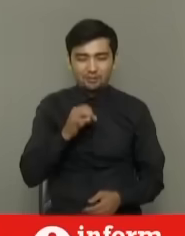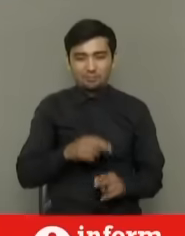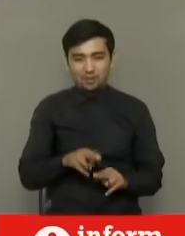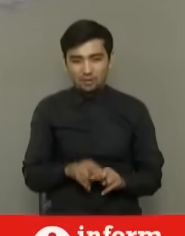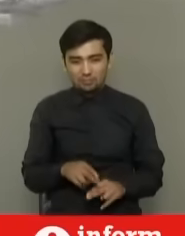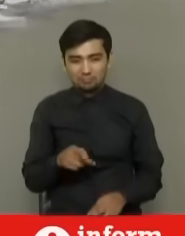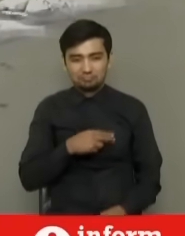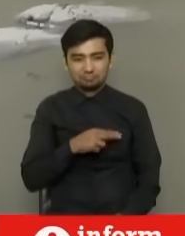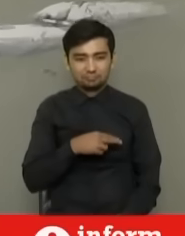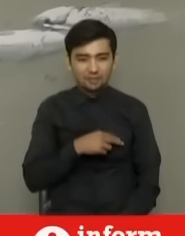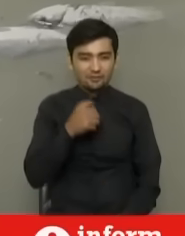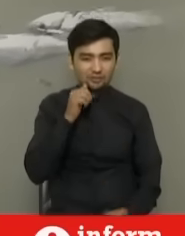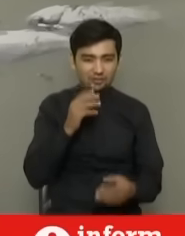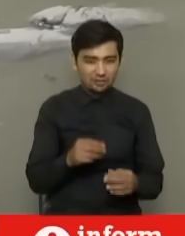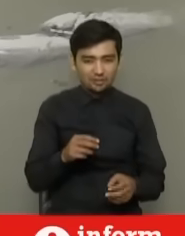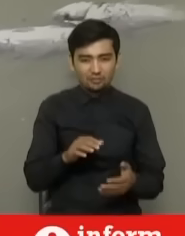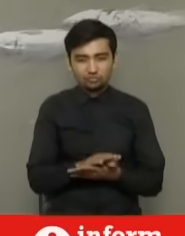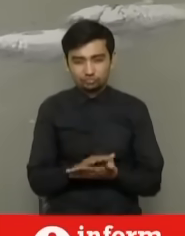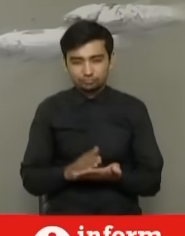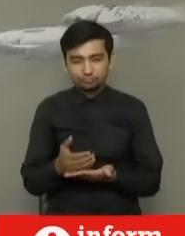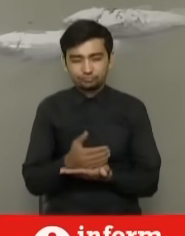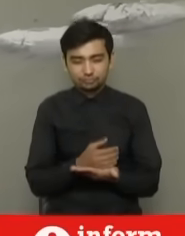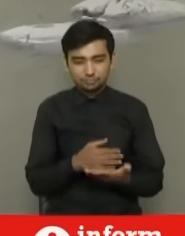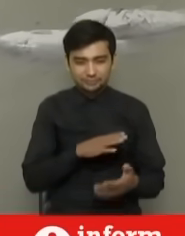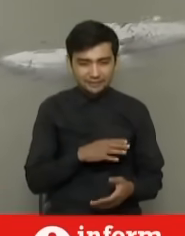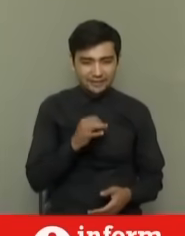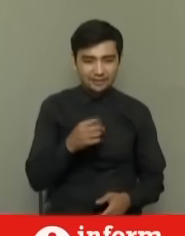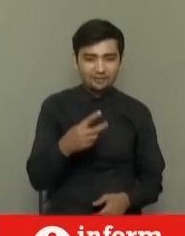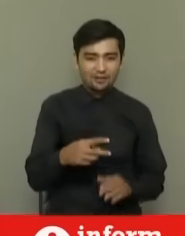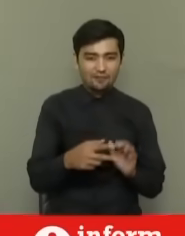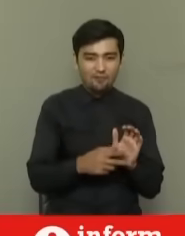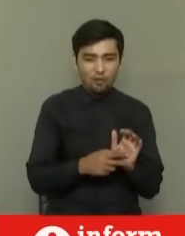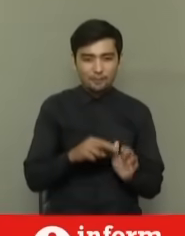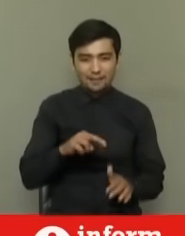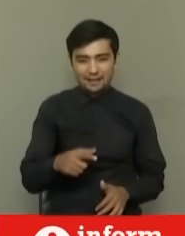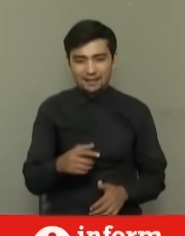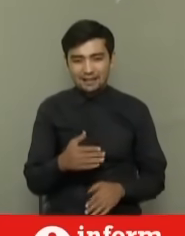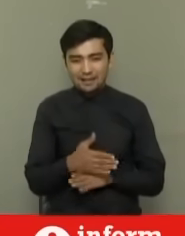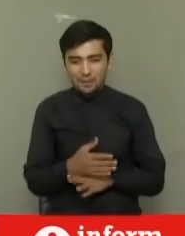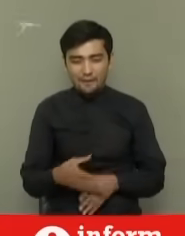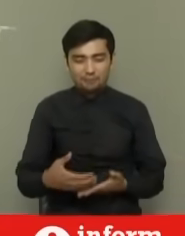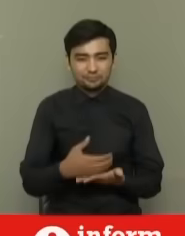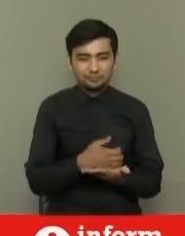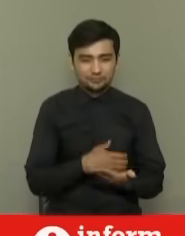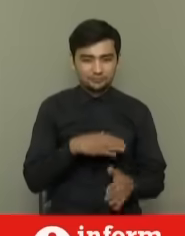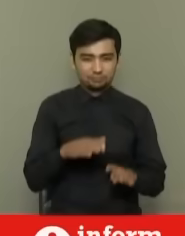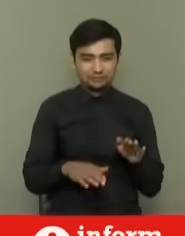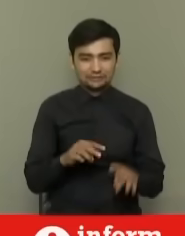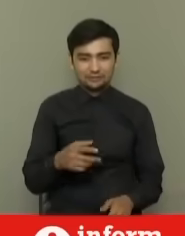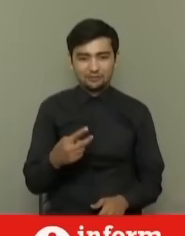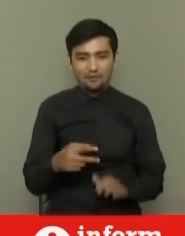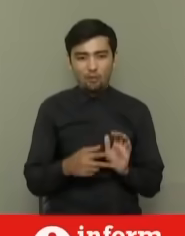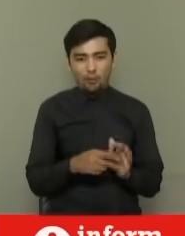болмауы. Кешелі бері жүргізілген тазалау жұмыстарының нәтижесінде 28 келі балықтардың өлексесі жиналған екен, бірақ